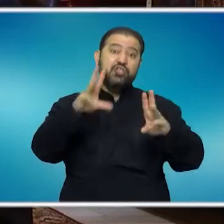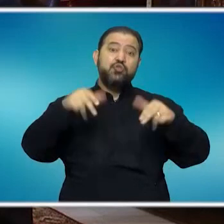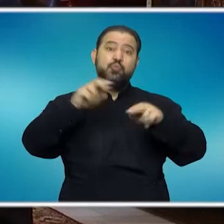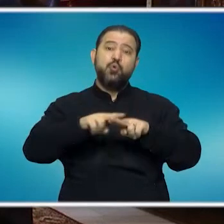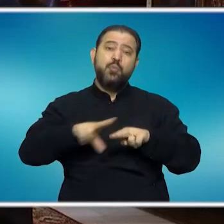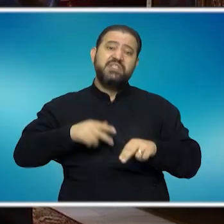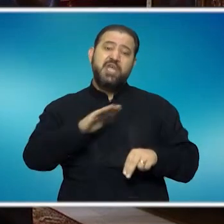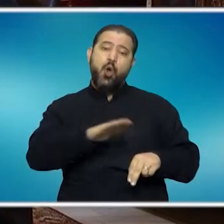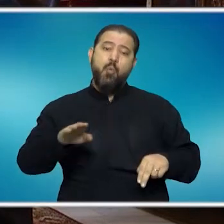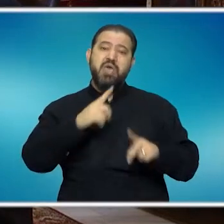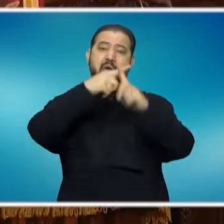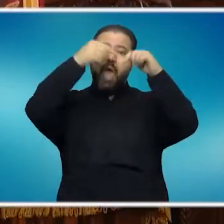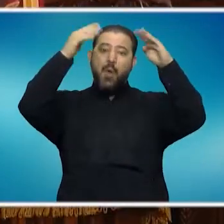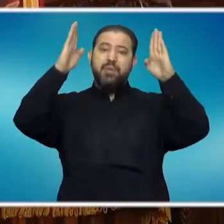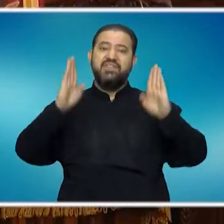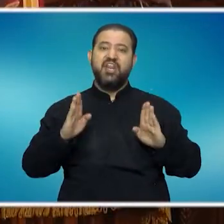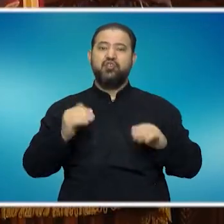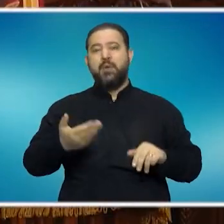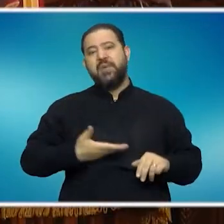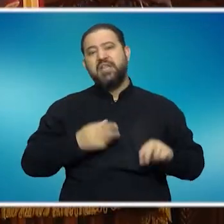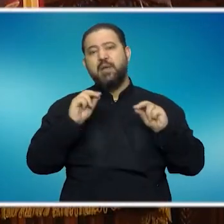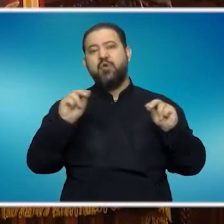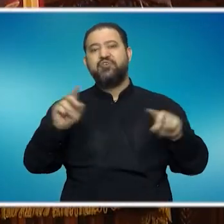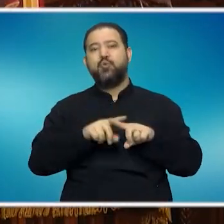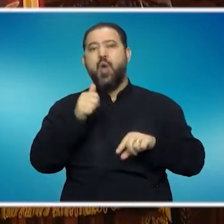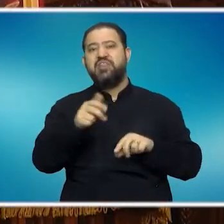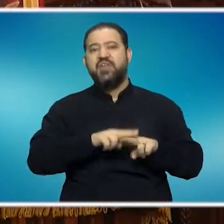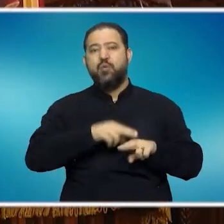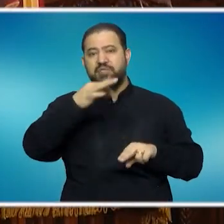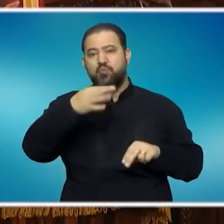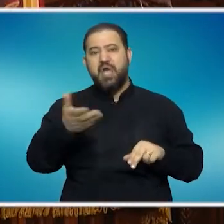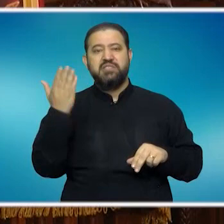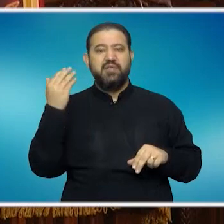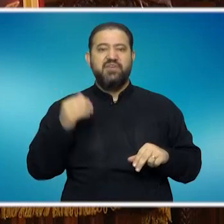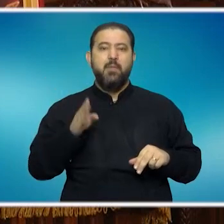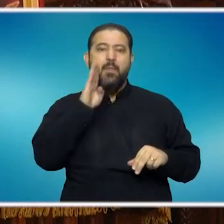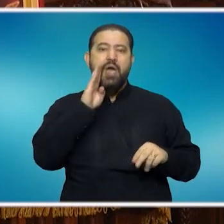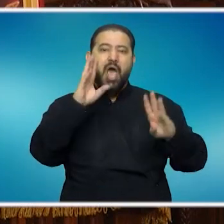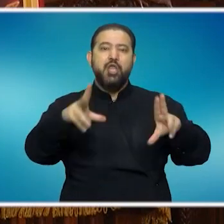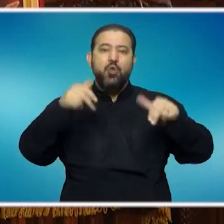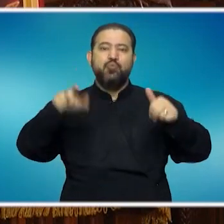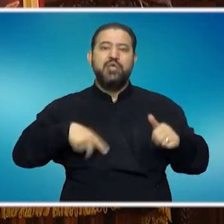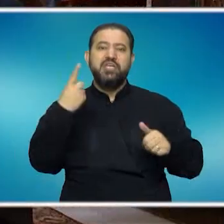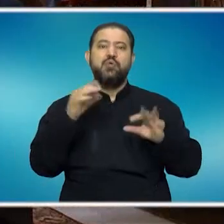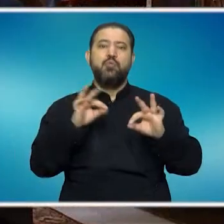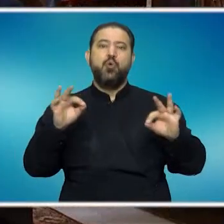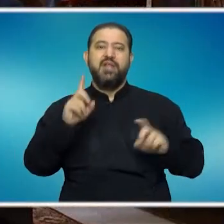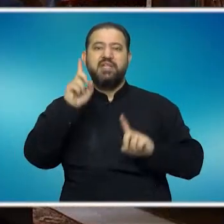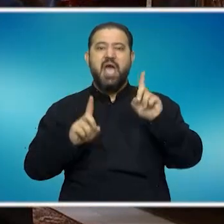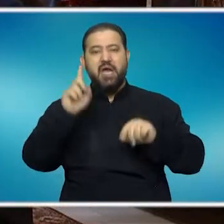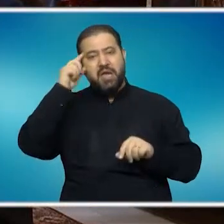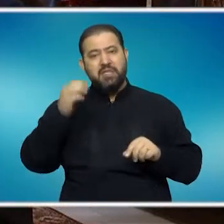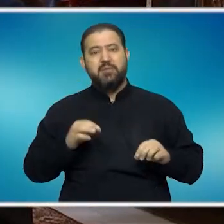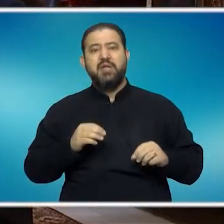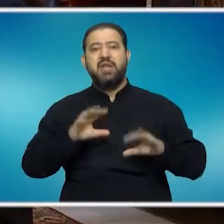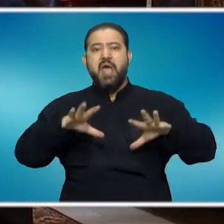cum suntem și fii ai Bisericii. Părinte profesor, cu adevărat că, așa cum a spus mai devreme, Maica Domnului este un model. Dacă ne gândim la